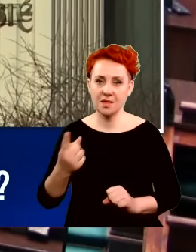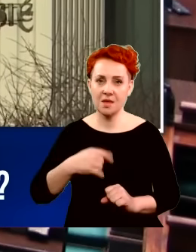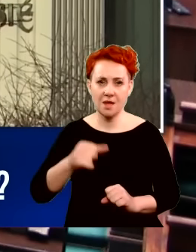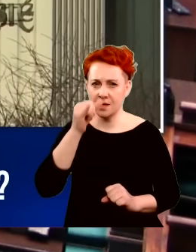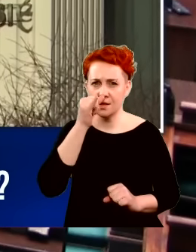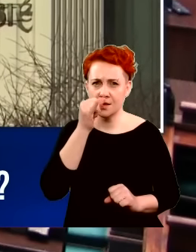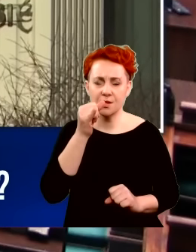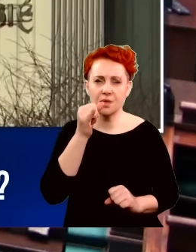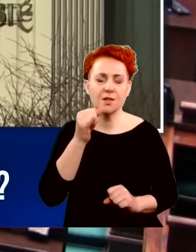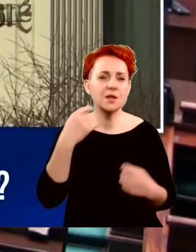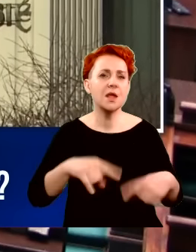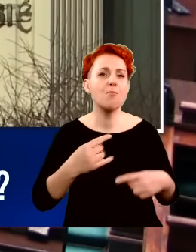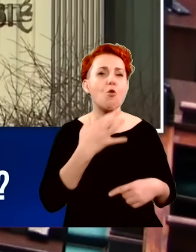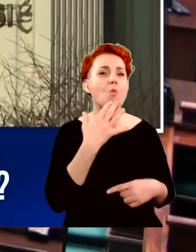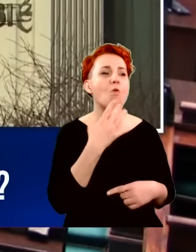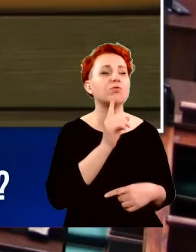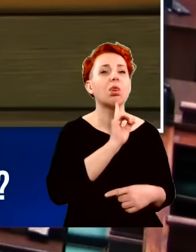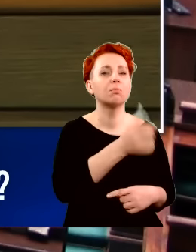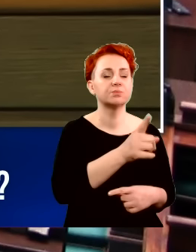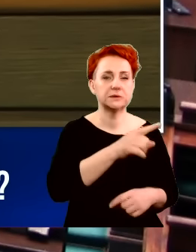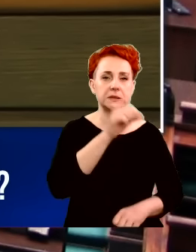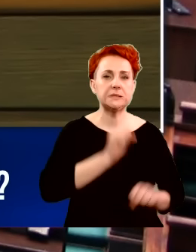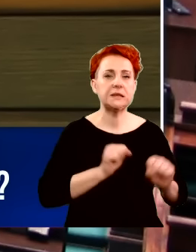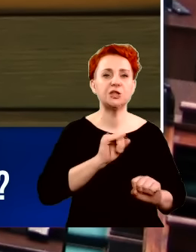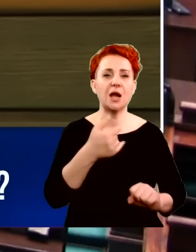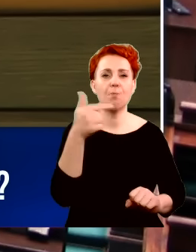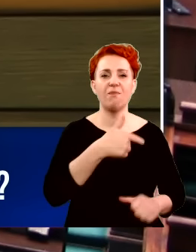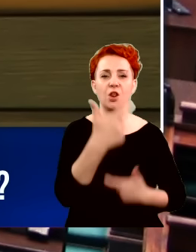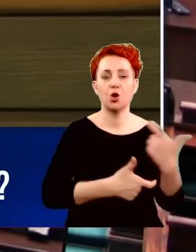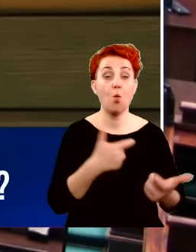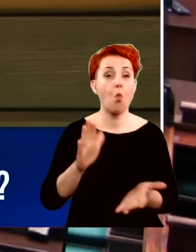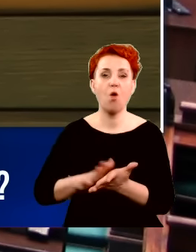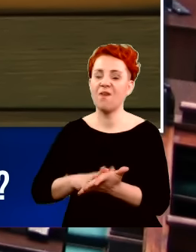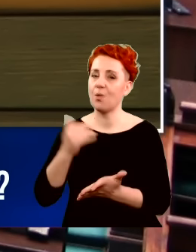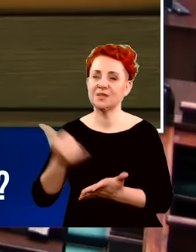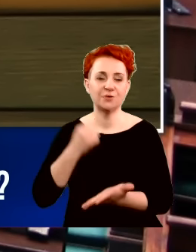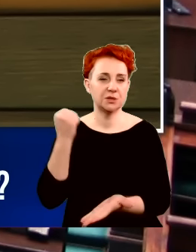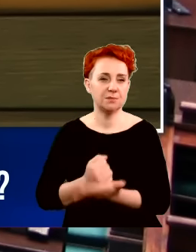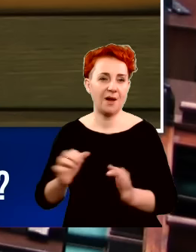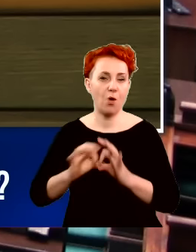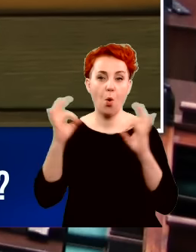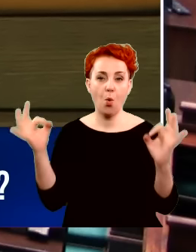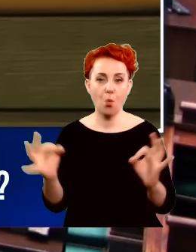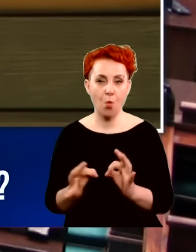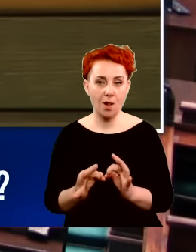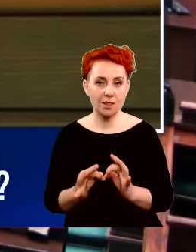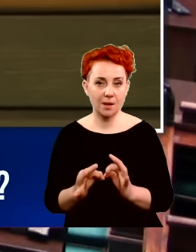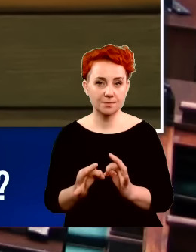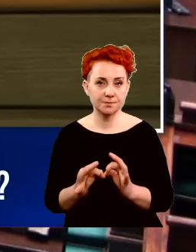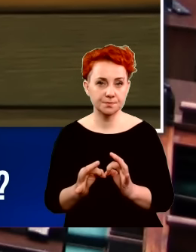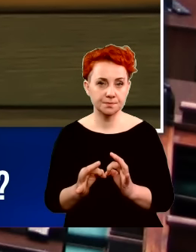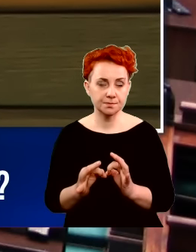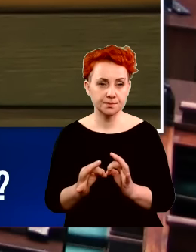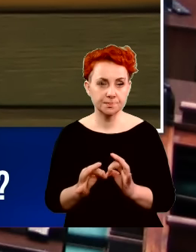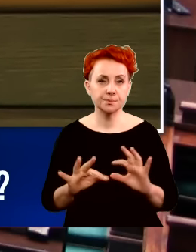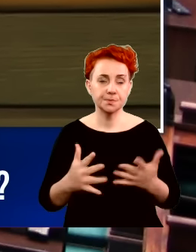rozstrzygać poszczególne sprawy uchwały dotyczą zawsze kwestii ogólnych dotyczą tego aby w swojej